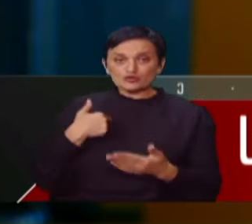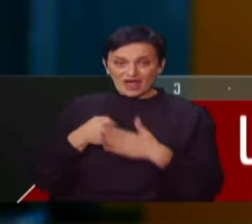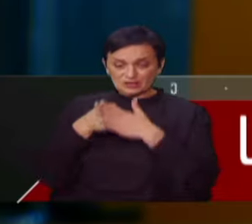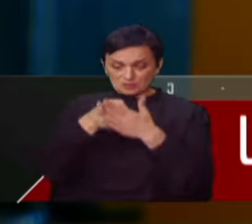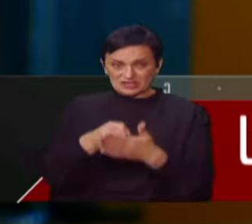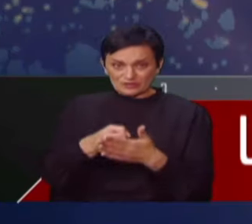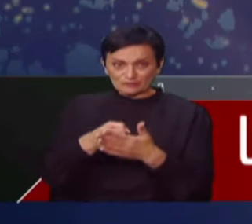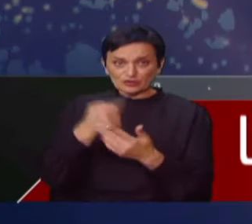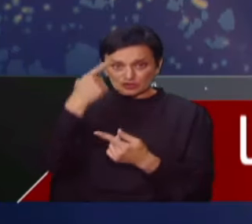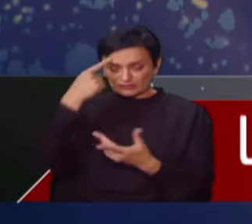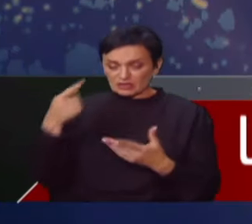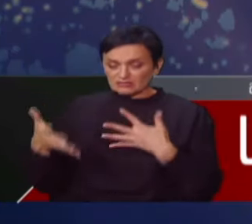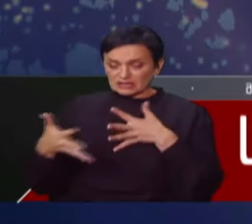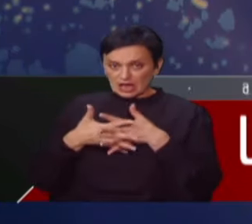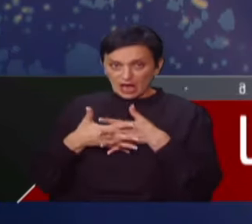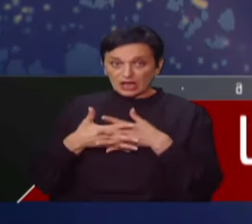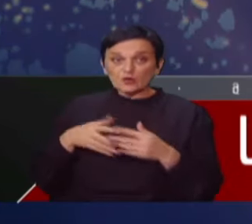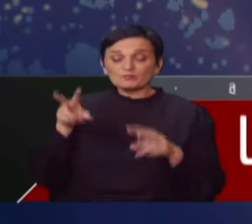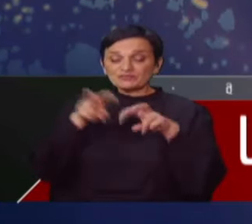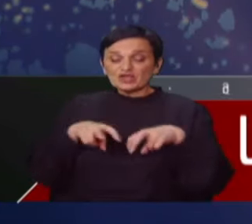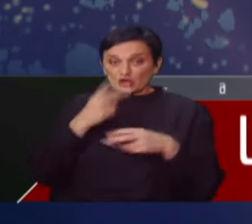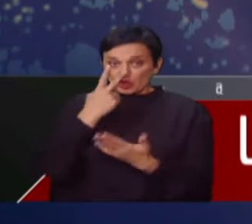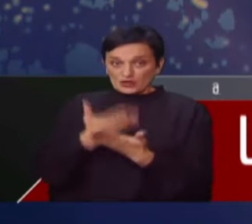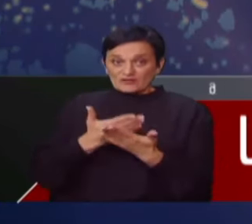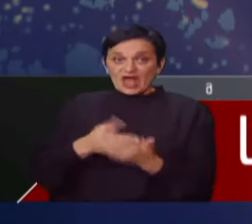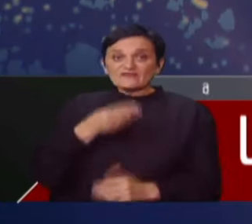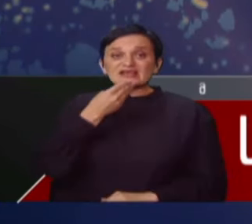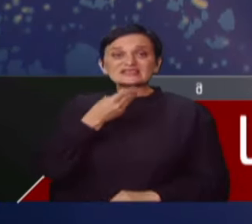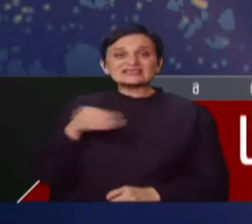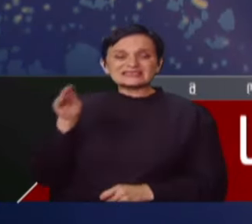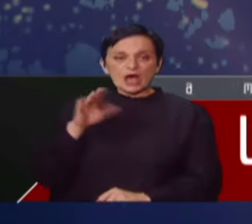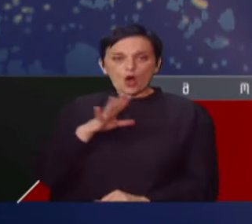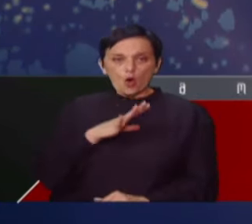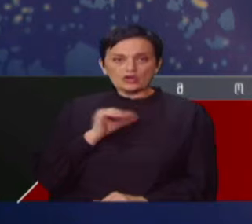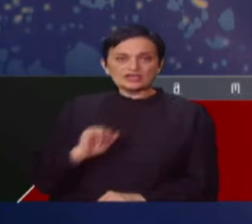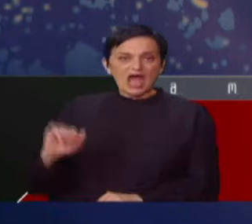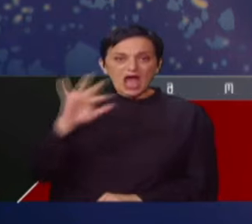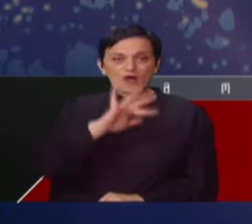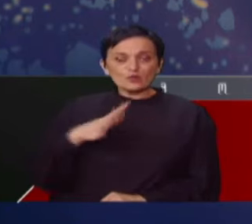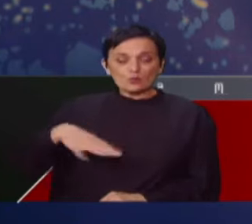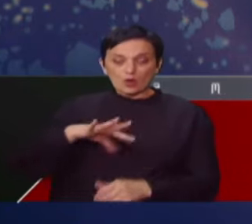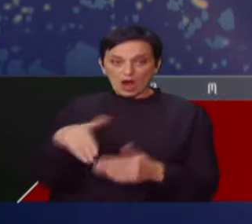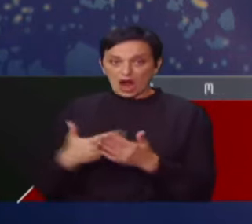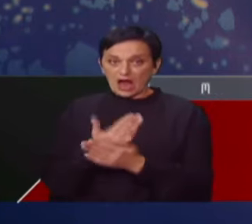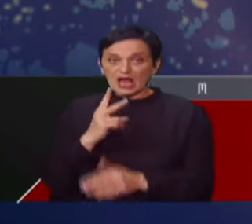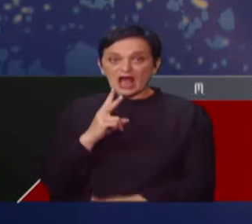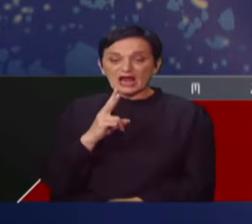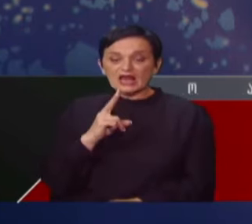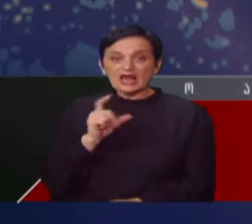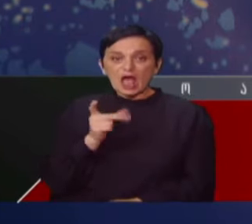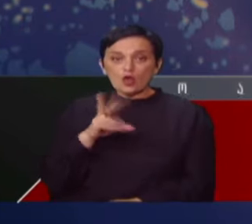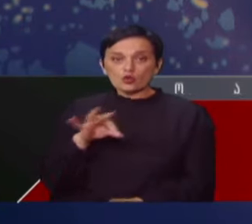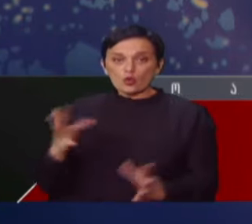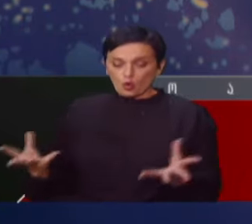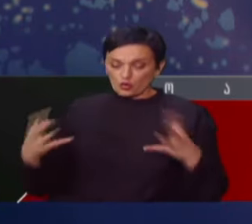მივახცეთ სრულ ურთიერთგაგებას. კვლევამ გვაჩვენა, რომ საუკეთესო სინერგია ჰქონდა ევროპული საქართველოს ახალის და ლელოს გაერთიანებას,